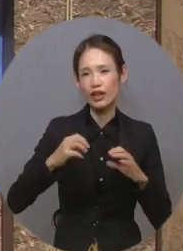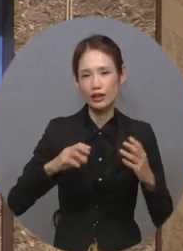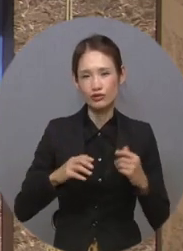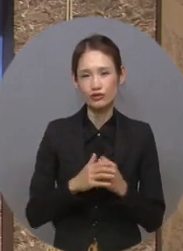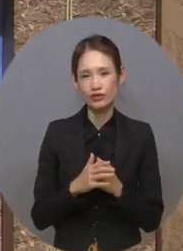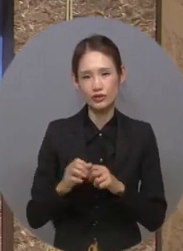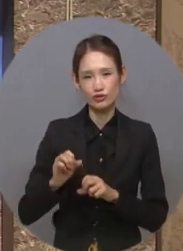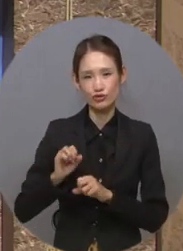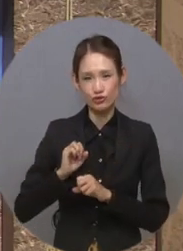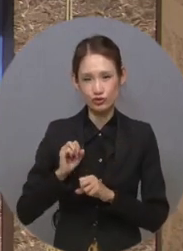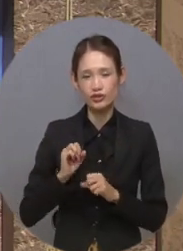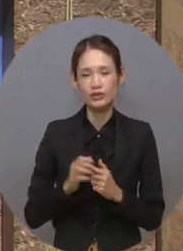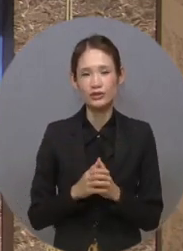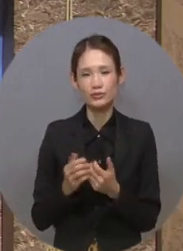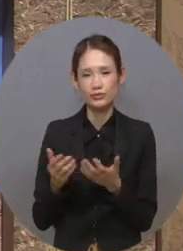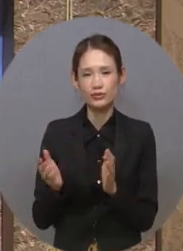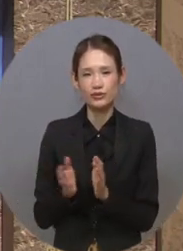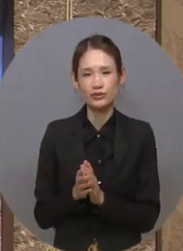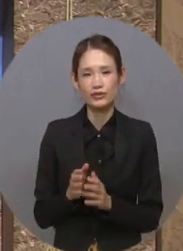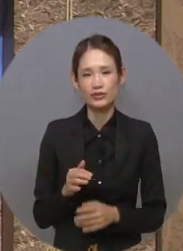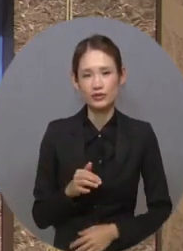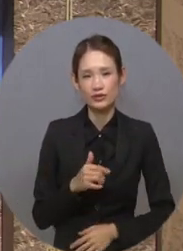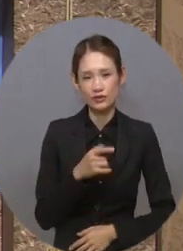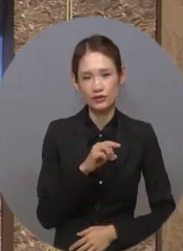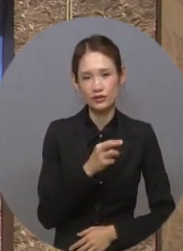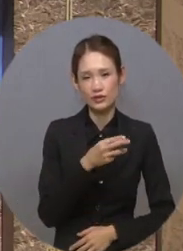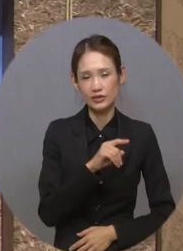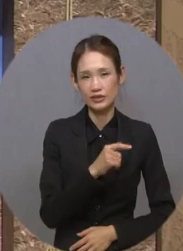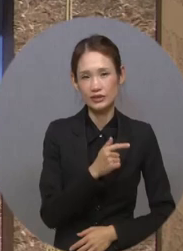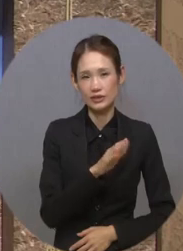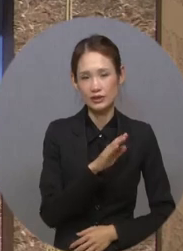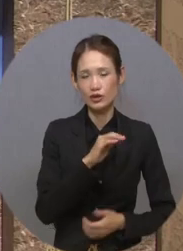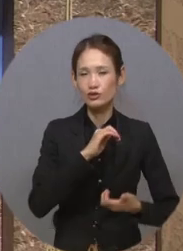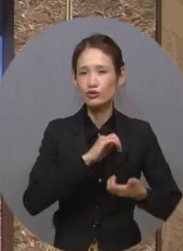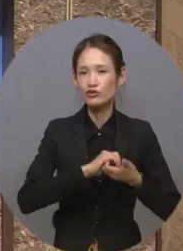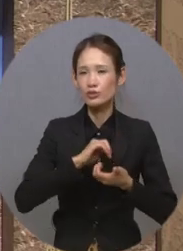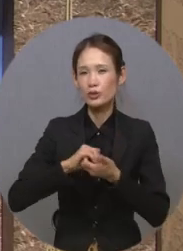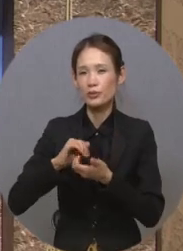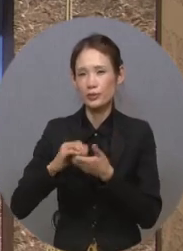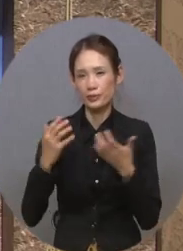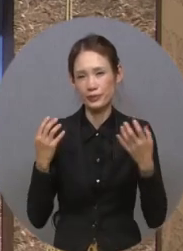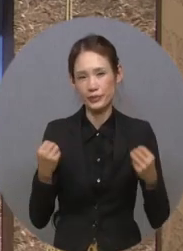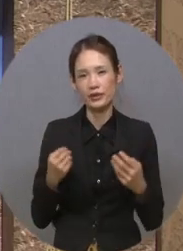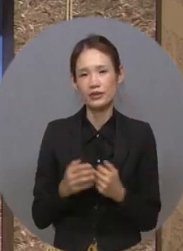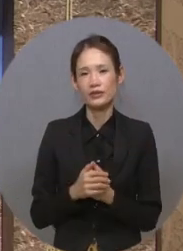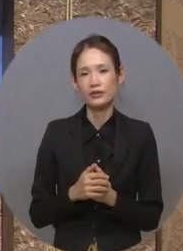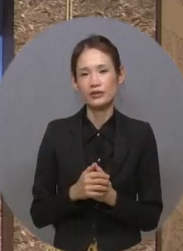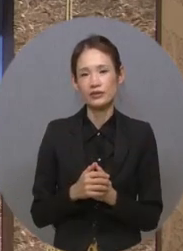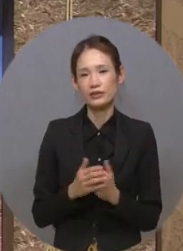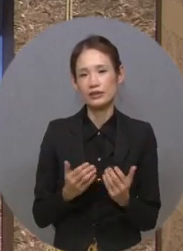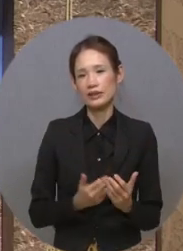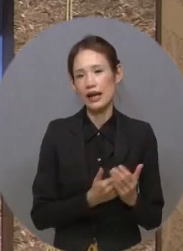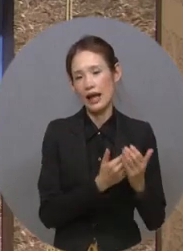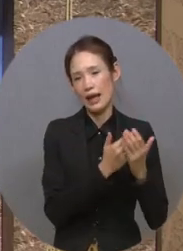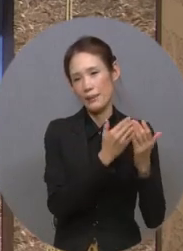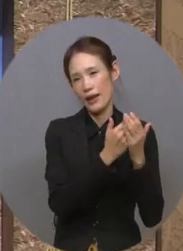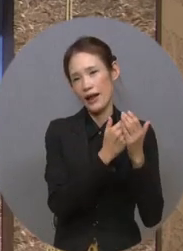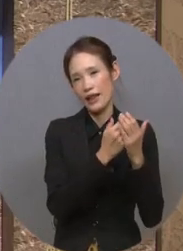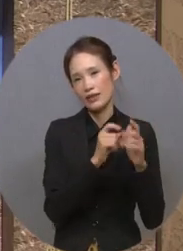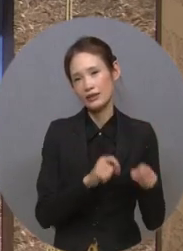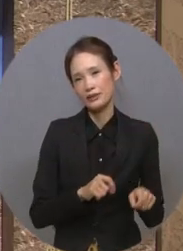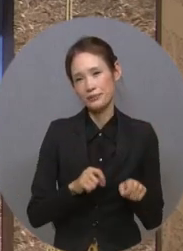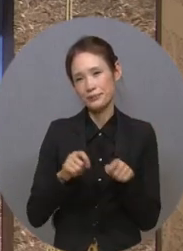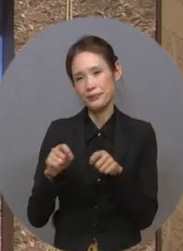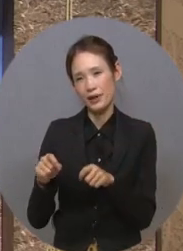군인 부대나 뭐 그렇죠. 군사시설이 많은 거예요. 그런 거 규제가 많아서 네. 그동안 개발해서 밀려 있었던 건 사실이고요.